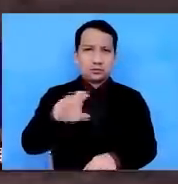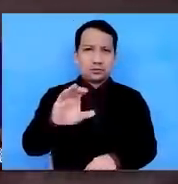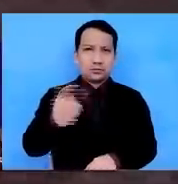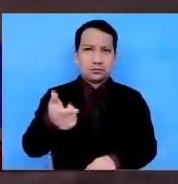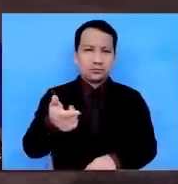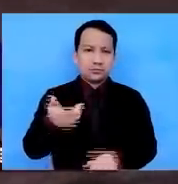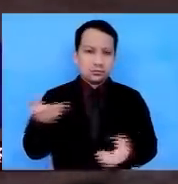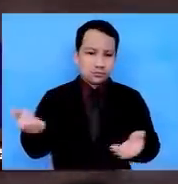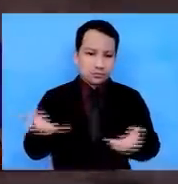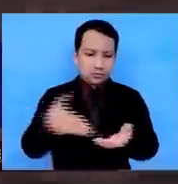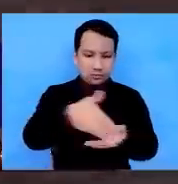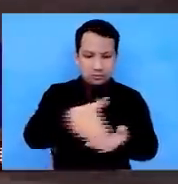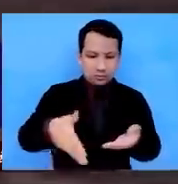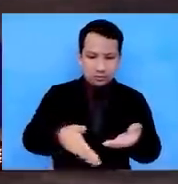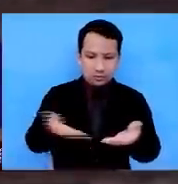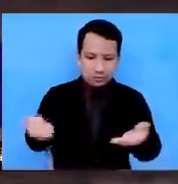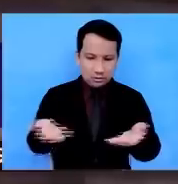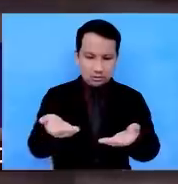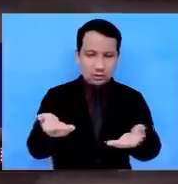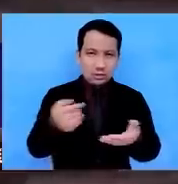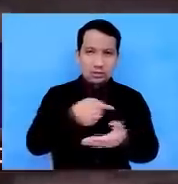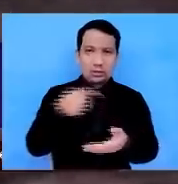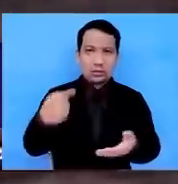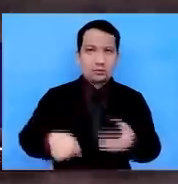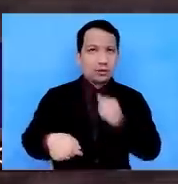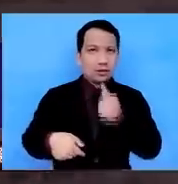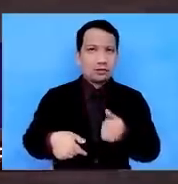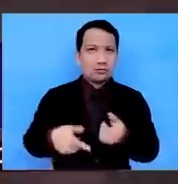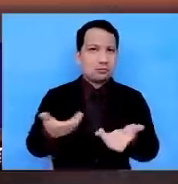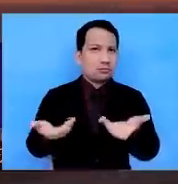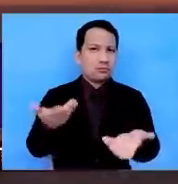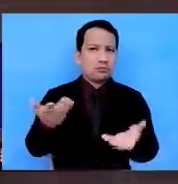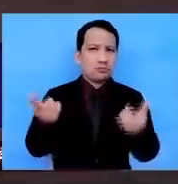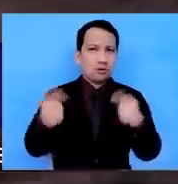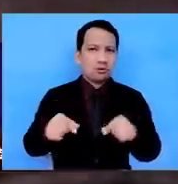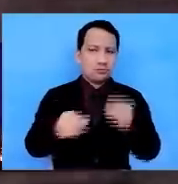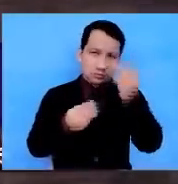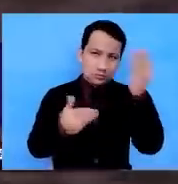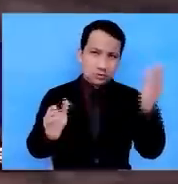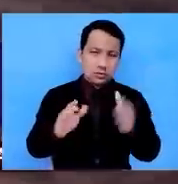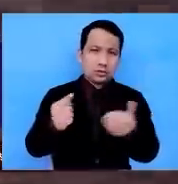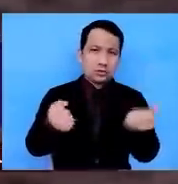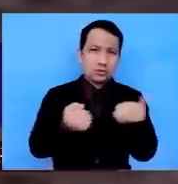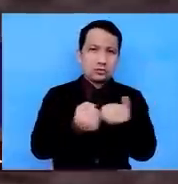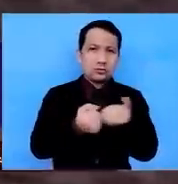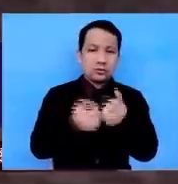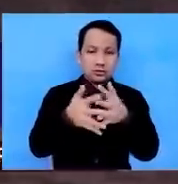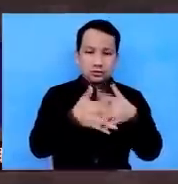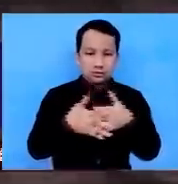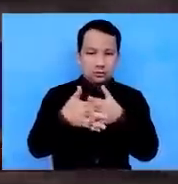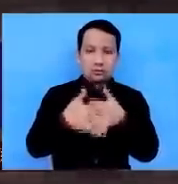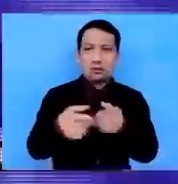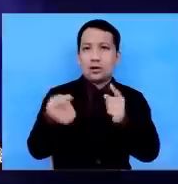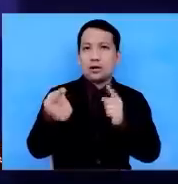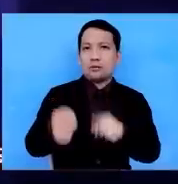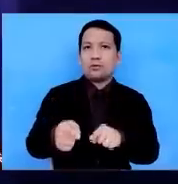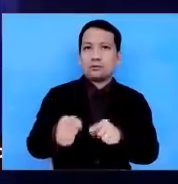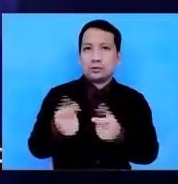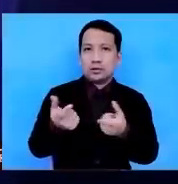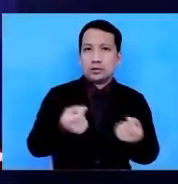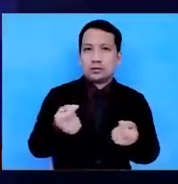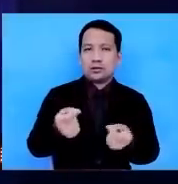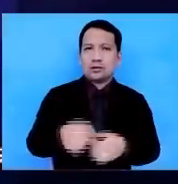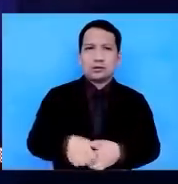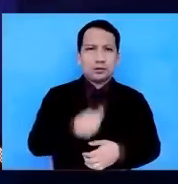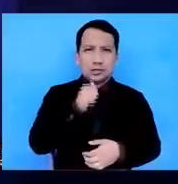pumasok daw ito sa China territory kahit hindi naman. Nagpahayag naman ng suporta ang Amerika kaugnay sa laser incident. Hindi